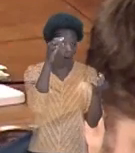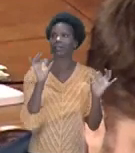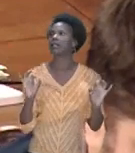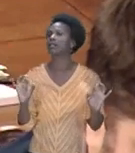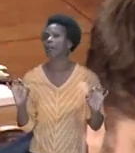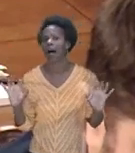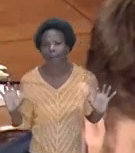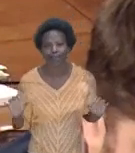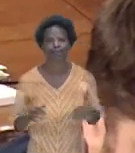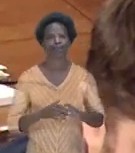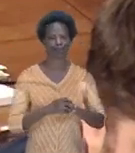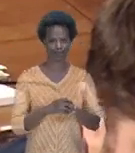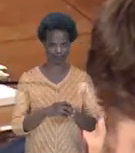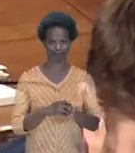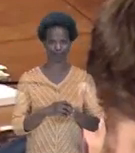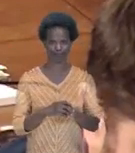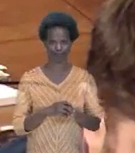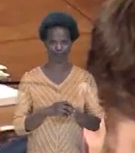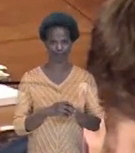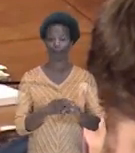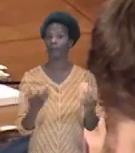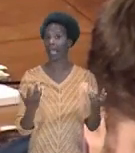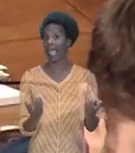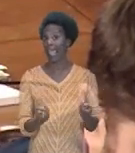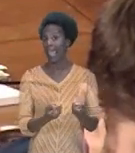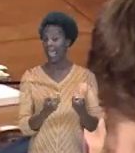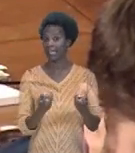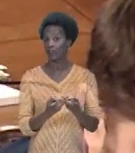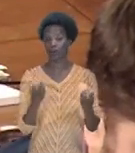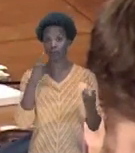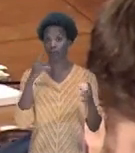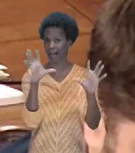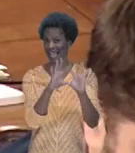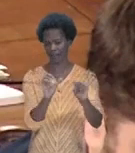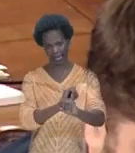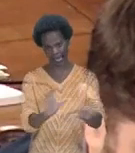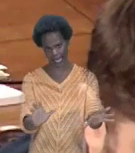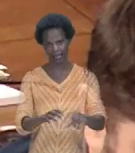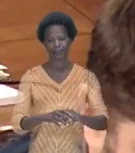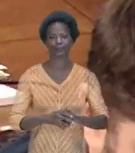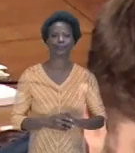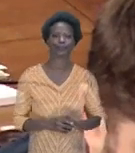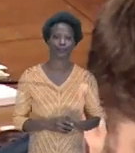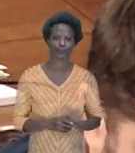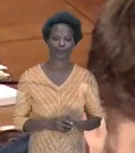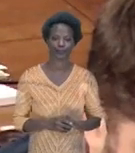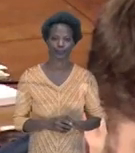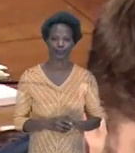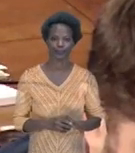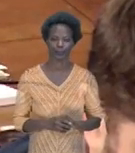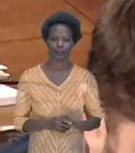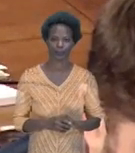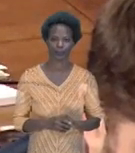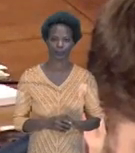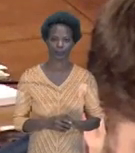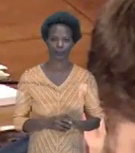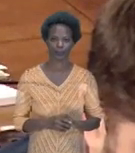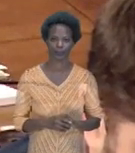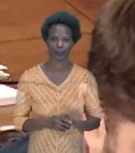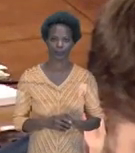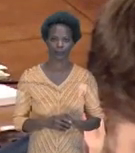Alors je vais expliquer au travers de 2 ou 3 exemples précis, expliciter ce que je viens de